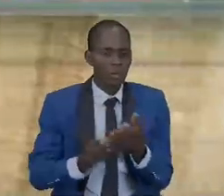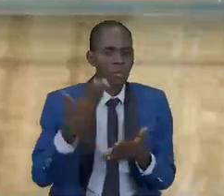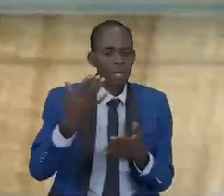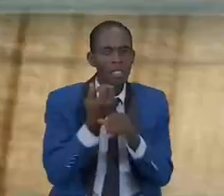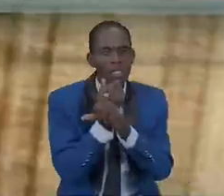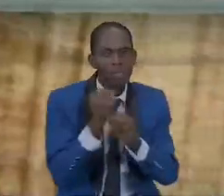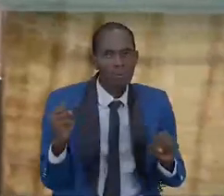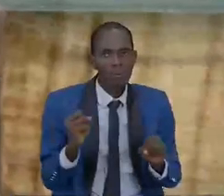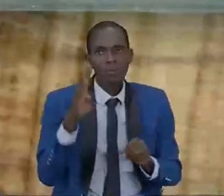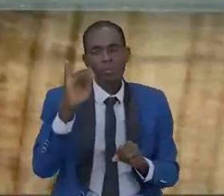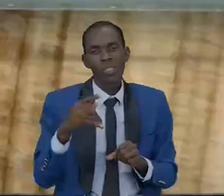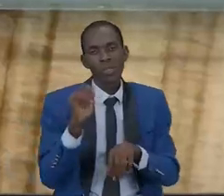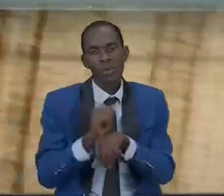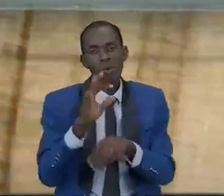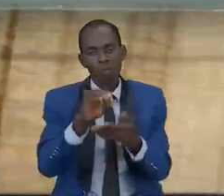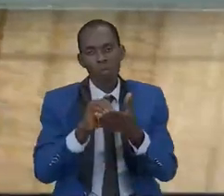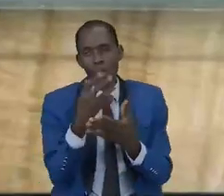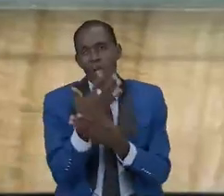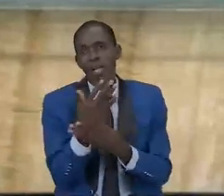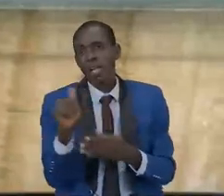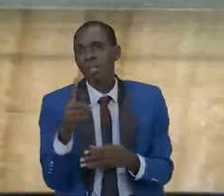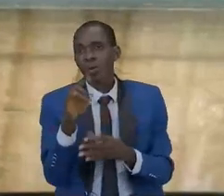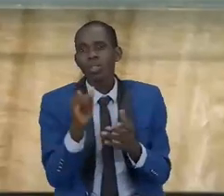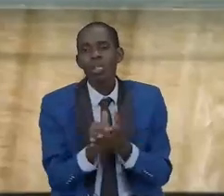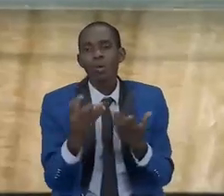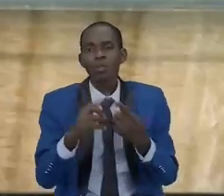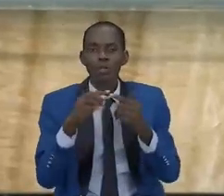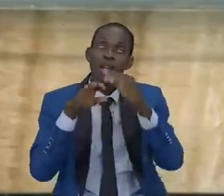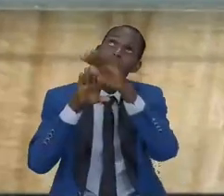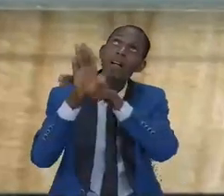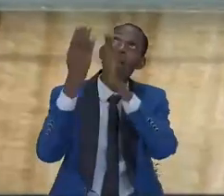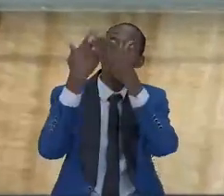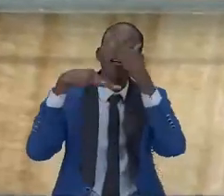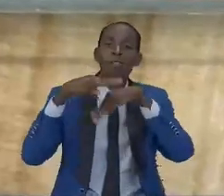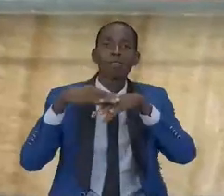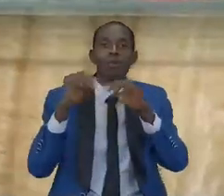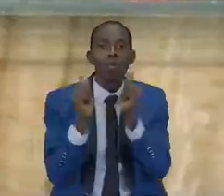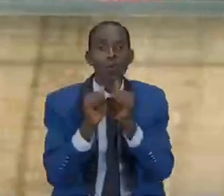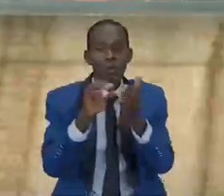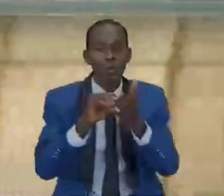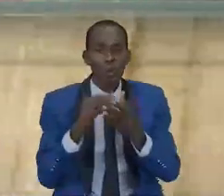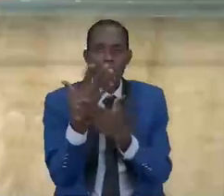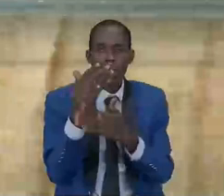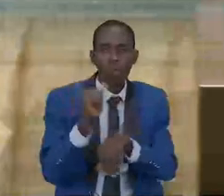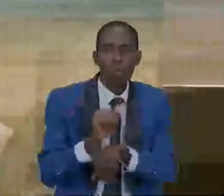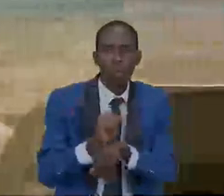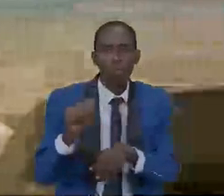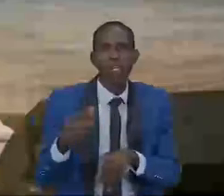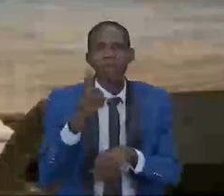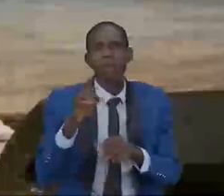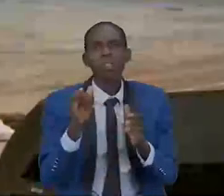par les oeuvres de ses mains qui compte veut aller au ciel par les œuvres de ses mains qui compte